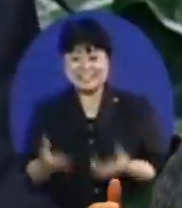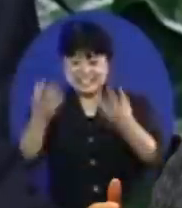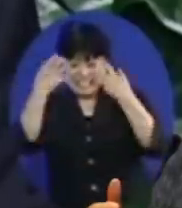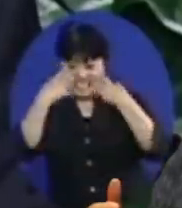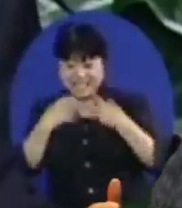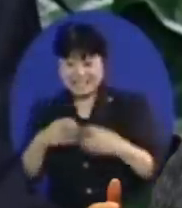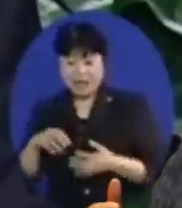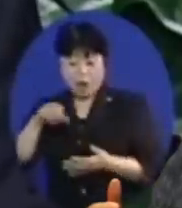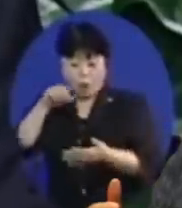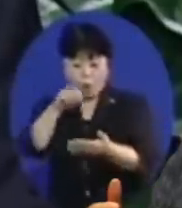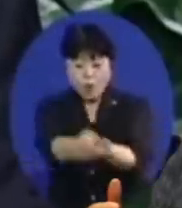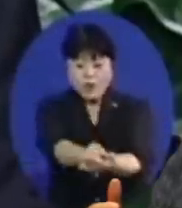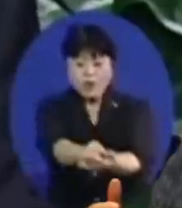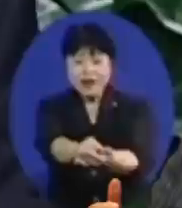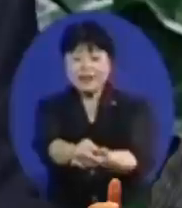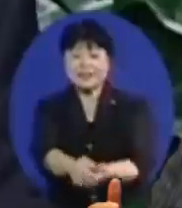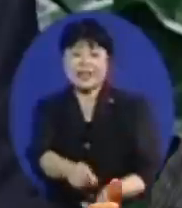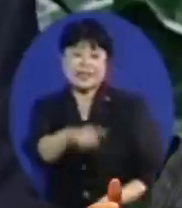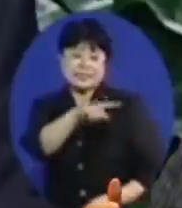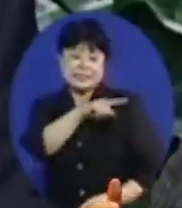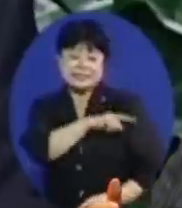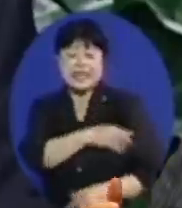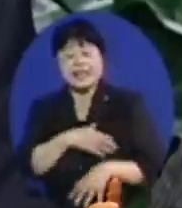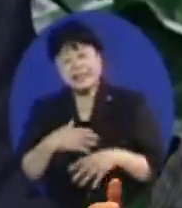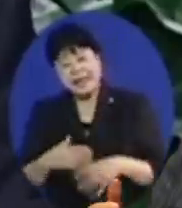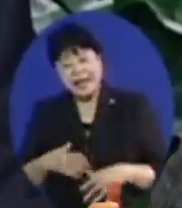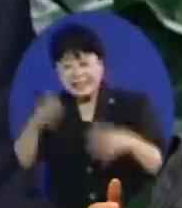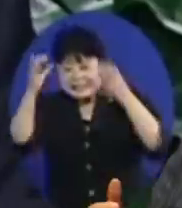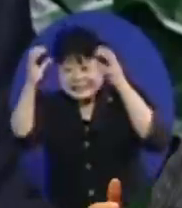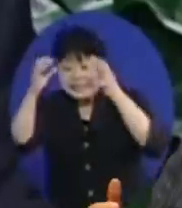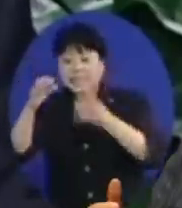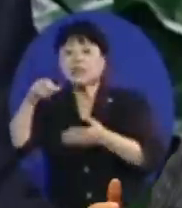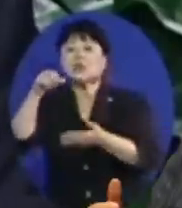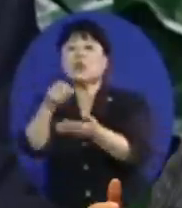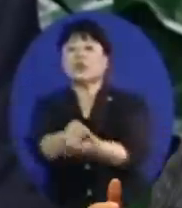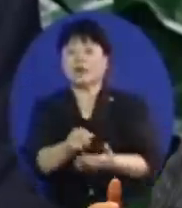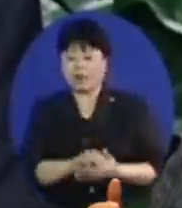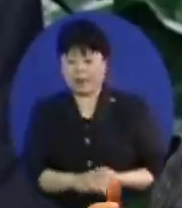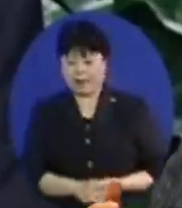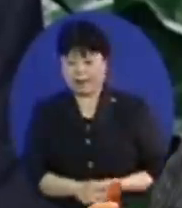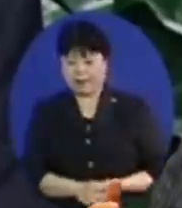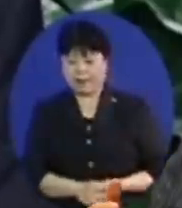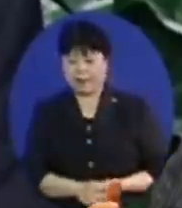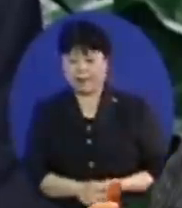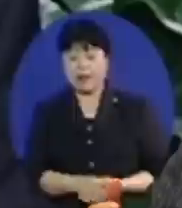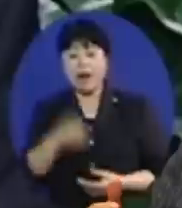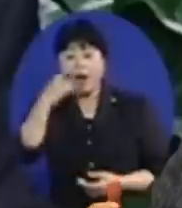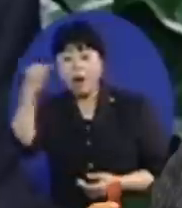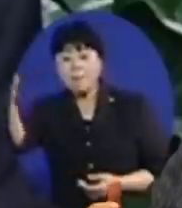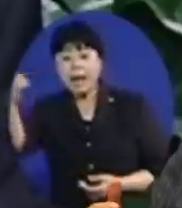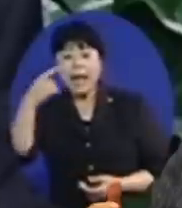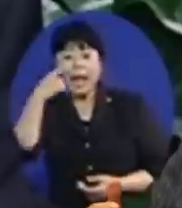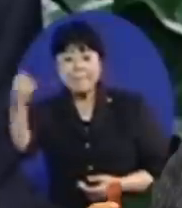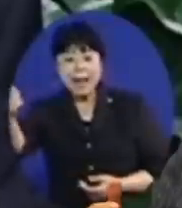때 제일 약한 새끼를 공격하는 것입니다. 엄마 아빠